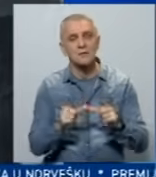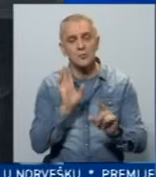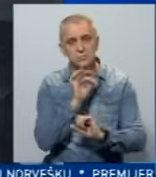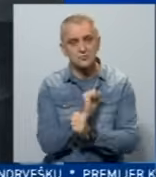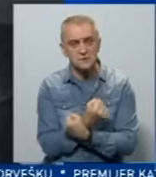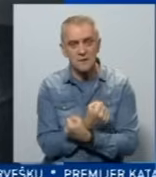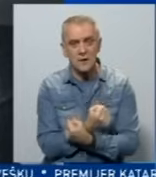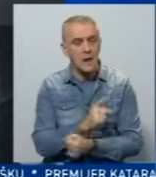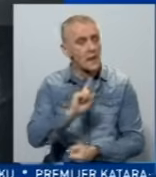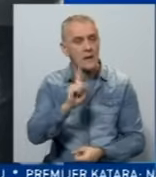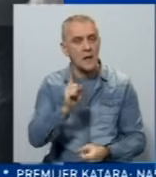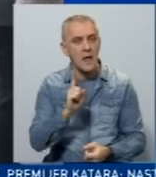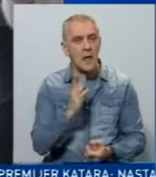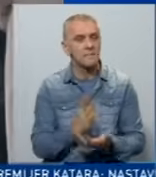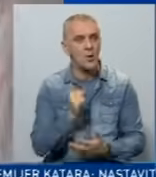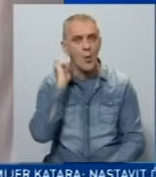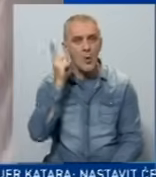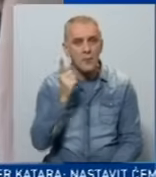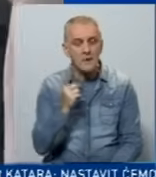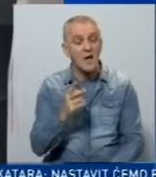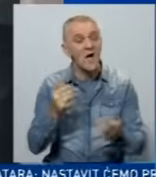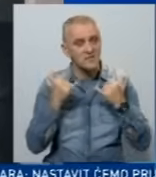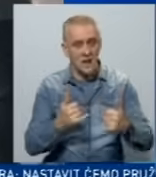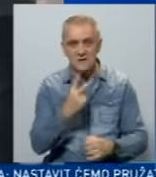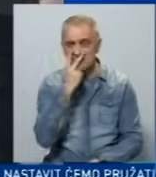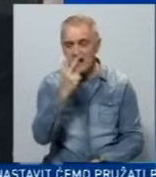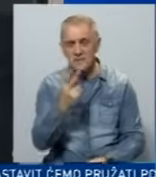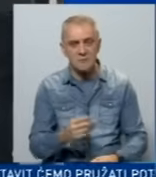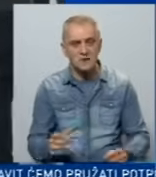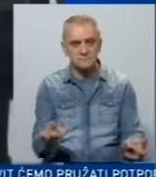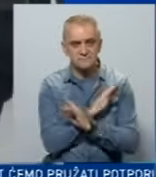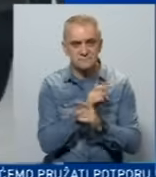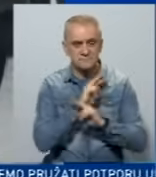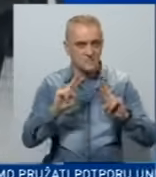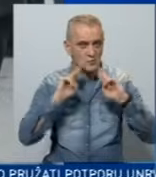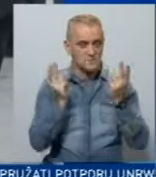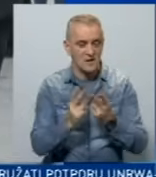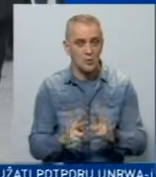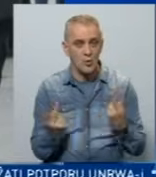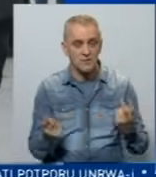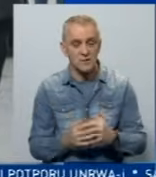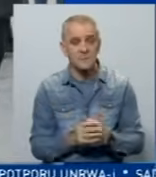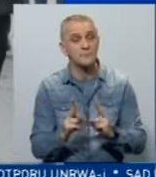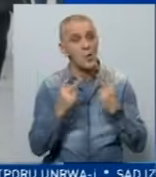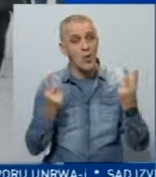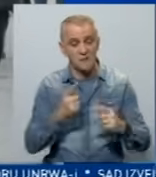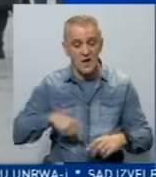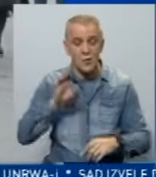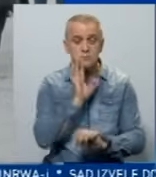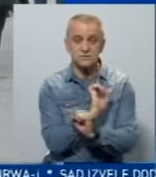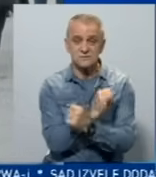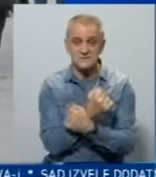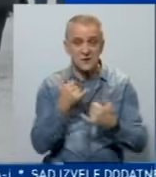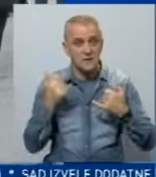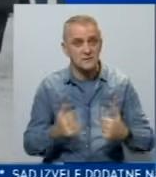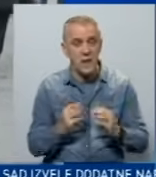Hercegovini očito nikome nije bio opomena, pa i danas gledamo stradanja diljem svijeta. Novinari diljem Bosne i Hercegovine